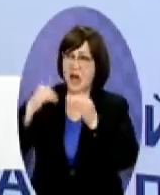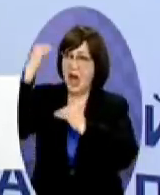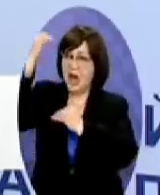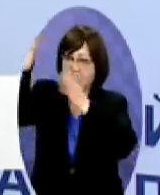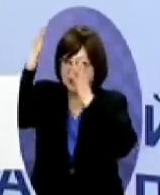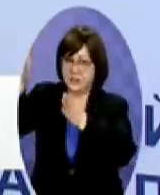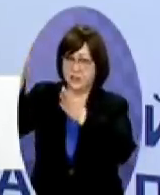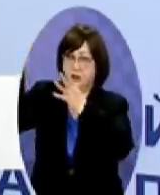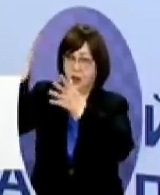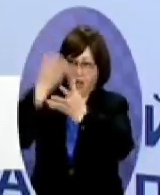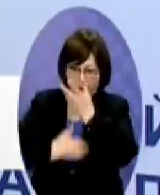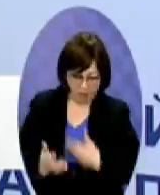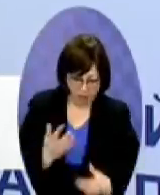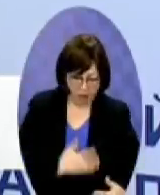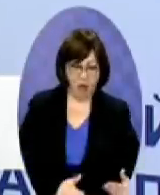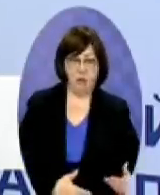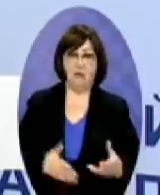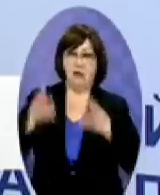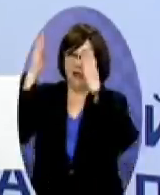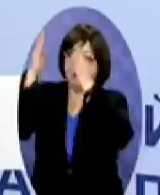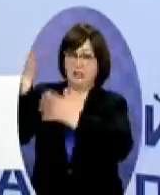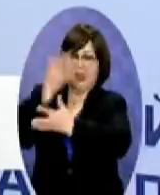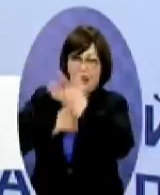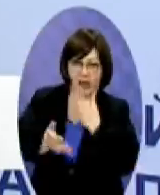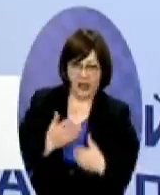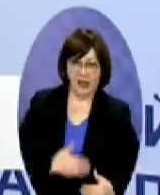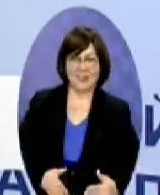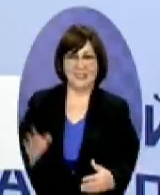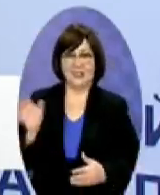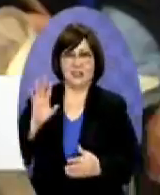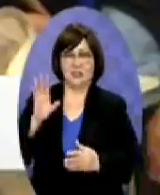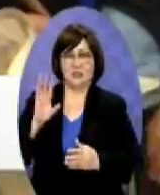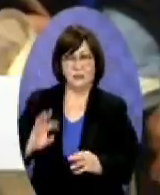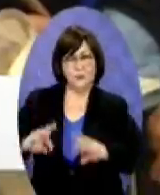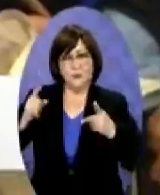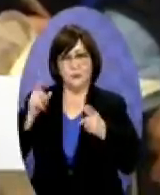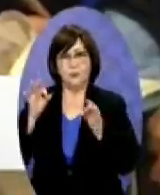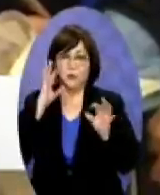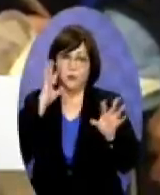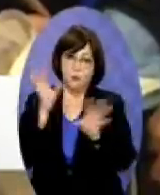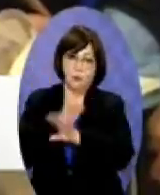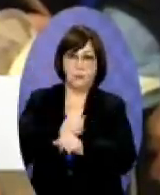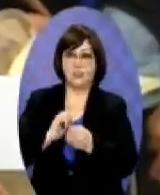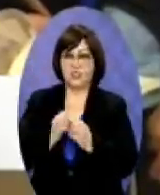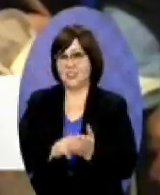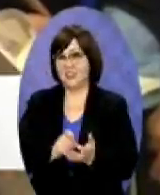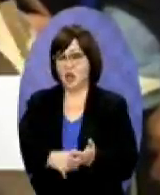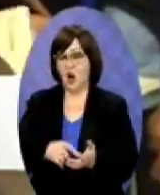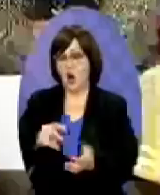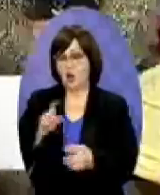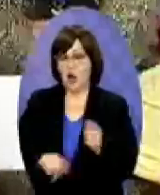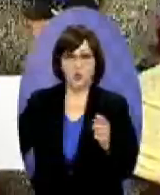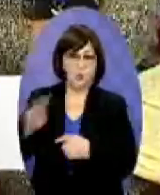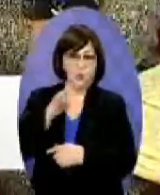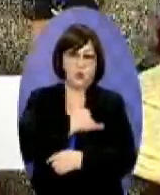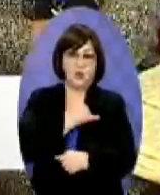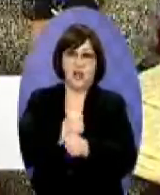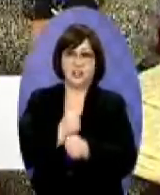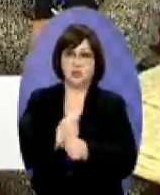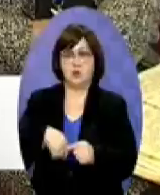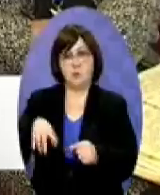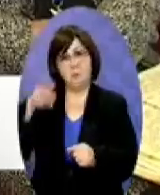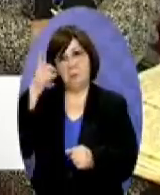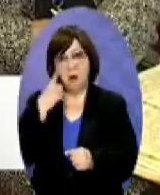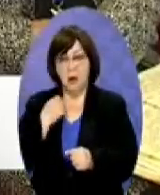учраас энэ төвлөрлийг сааруулах асуудал бол маш өргөн хүрээтэй яригдах асуудлаа. За орон нутгийн удирдах ажилтны улсын зөвлөгөө